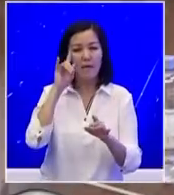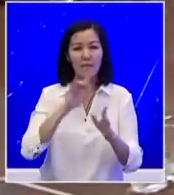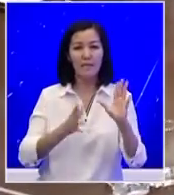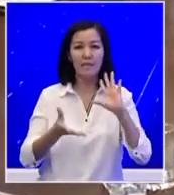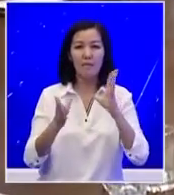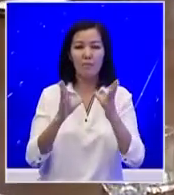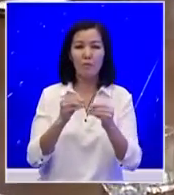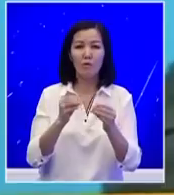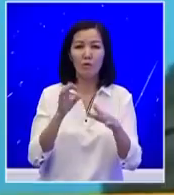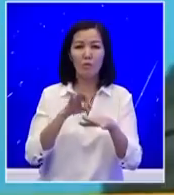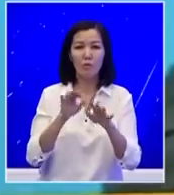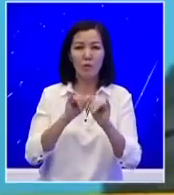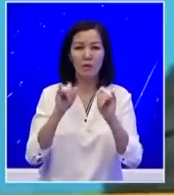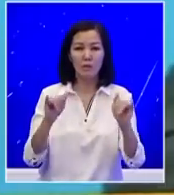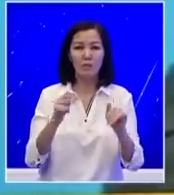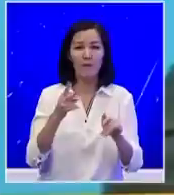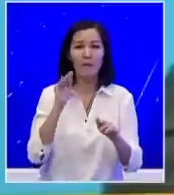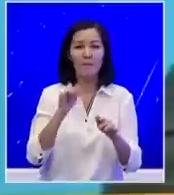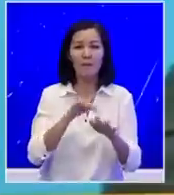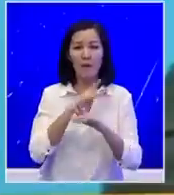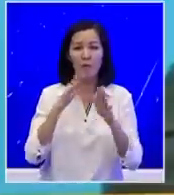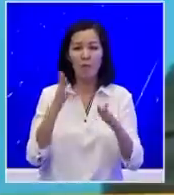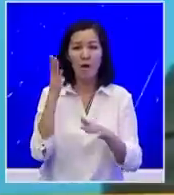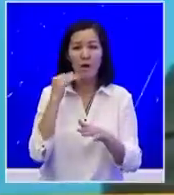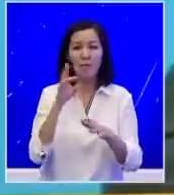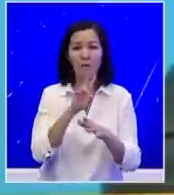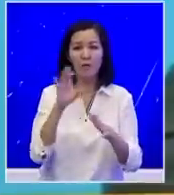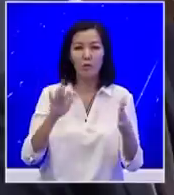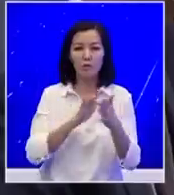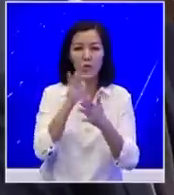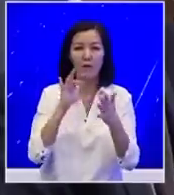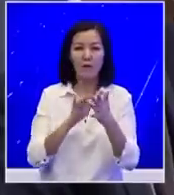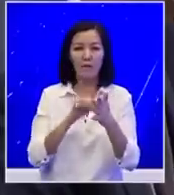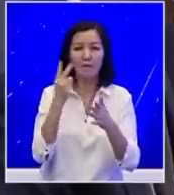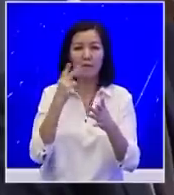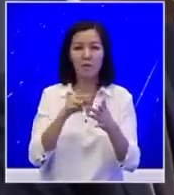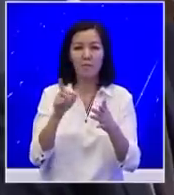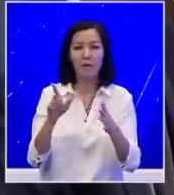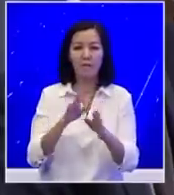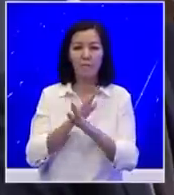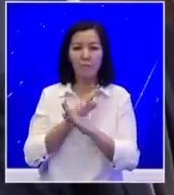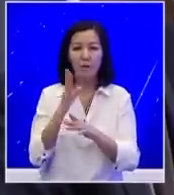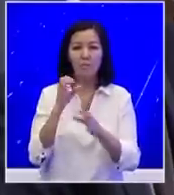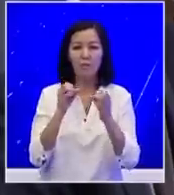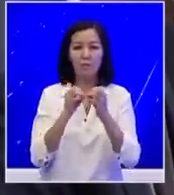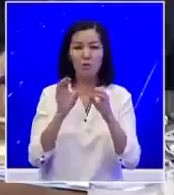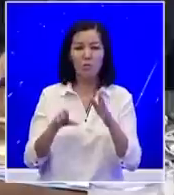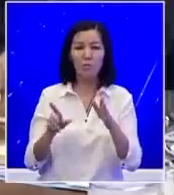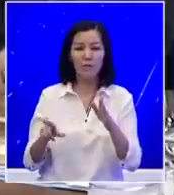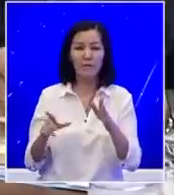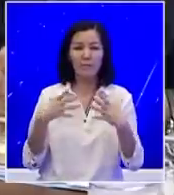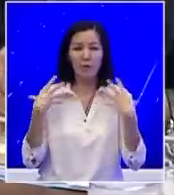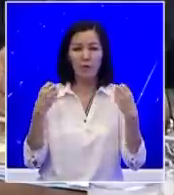коронавирус жұқтырғандар саны өсіп барады. 2000-нан асты. Ең көбі Алматы мен Нұр-Сұлтан қаласында. 20 адам көз жұмды. 515 науқас емделіп